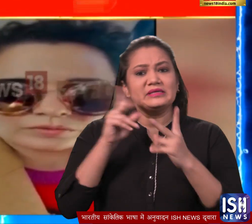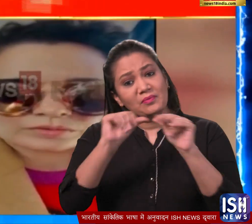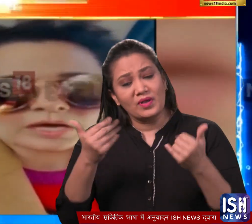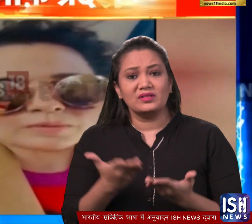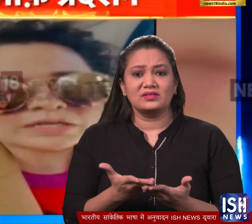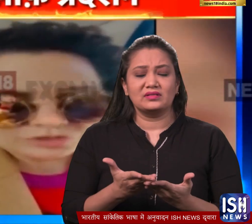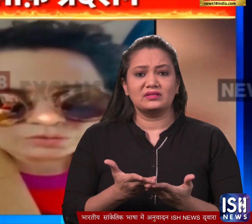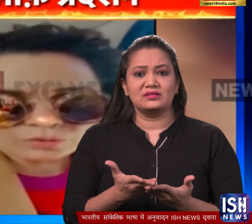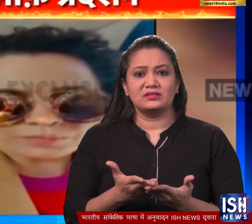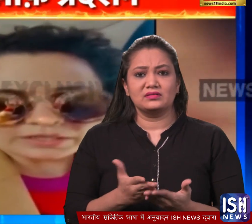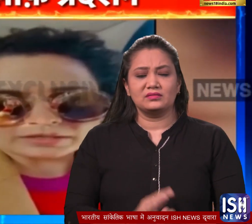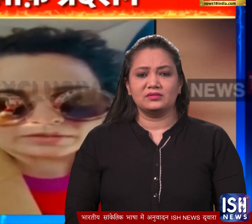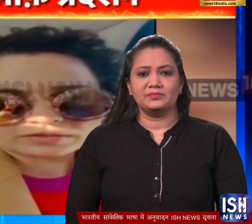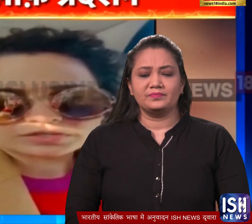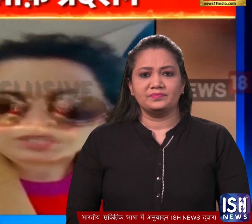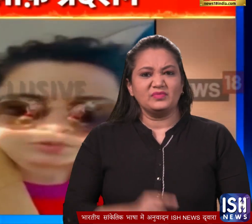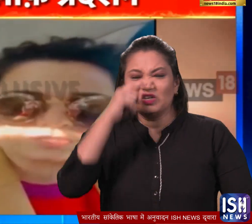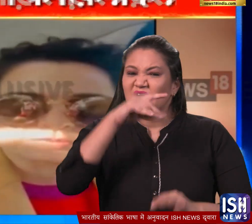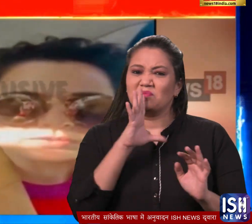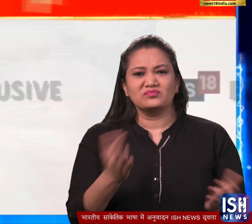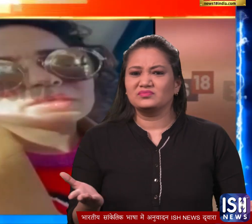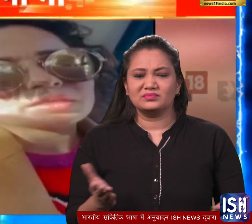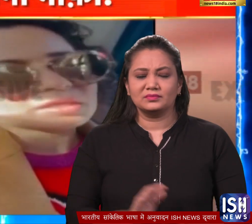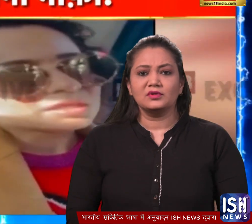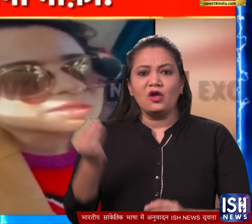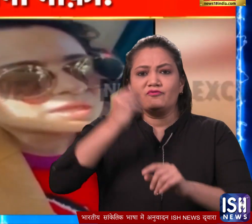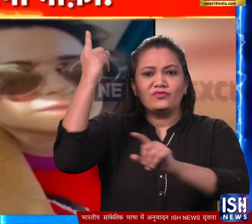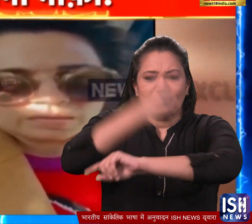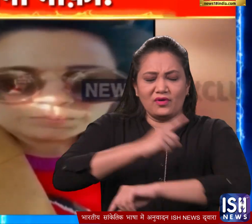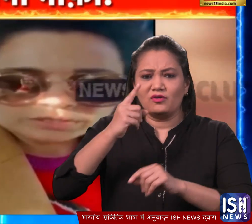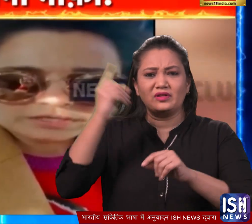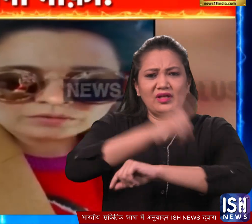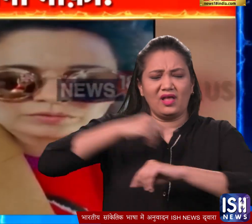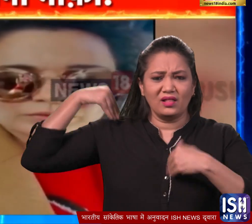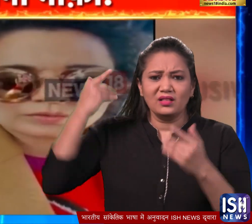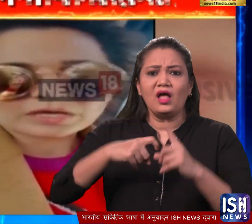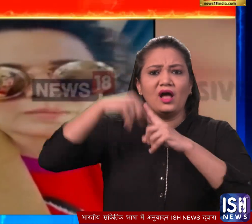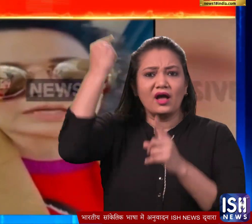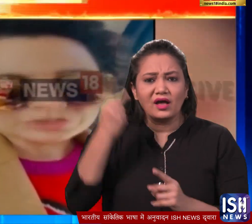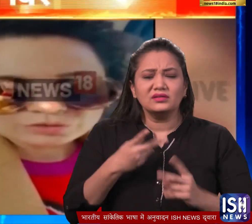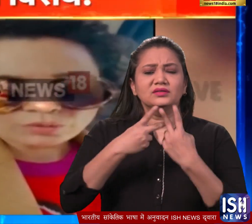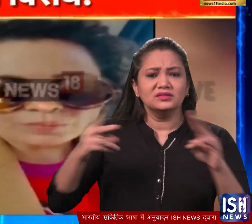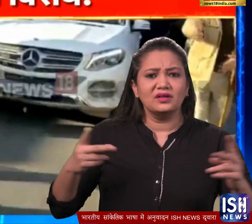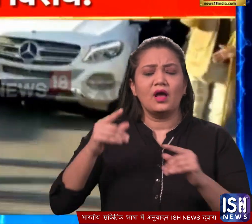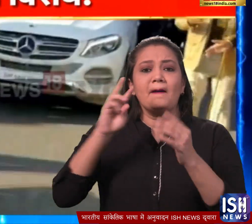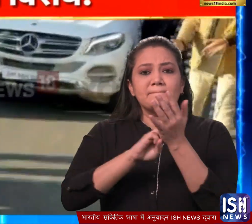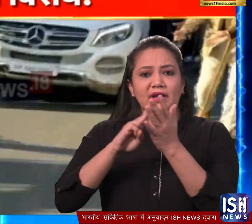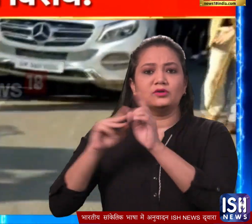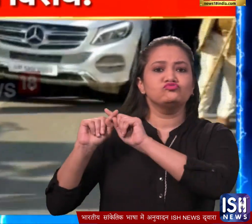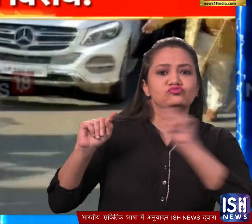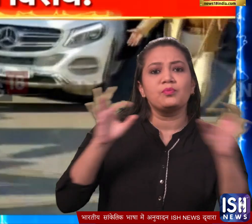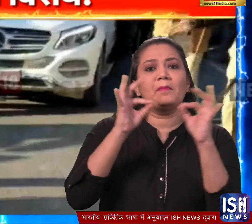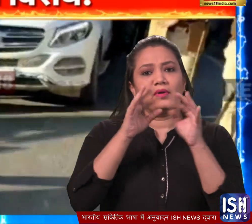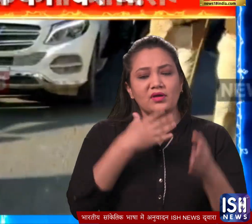हो तो यहाँ पे लिंचिंग हो ओपनली। शेम ऑन दीज पीपल। पिछले कुछ दिनों से अपने बयानों की वजह से चर्चा में रहने वाली कंगना रनौत मनाली